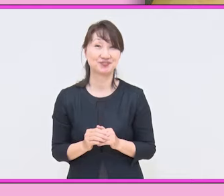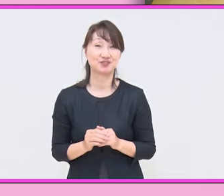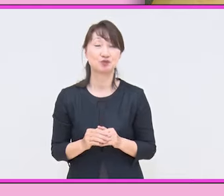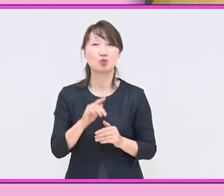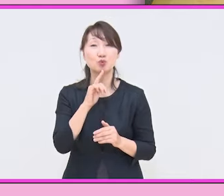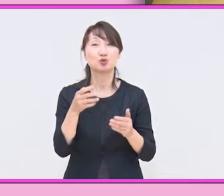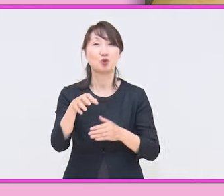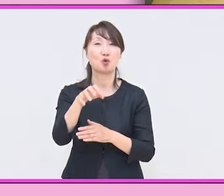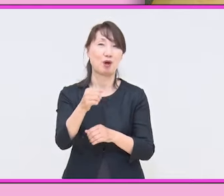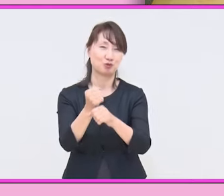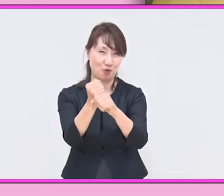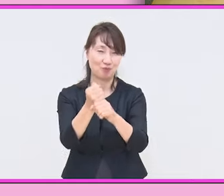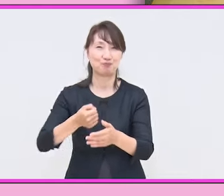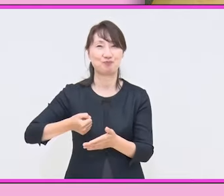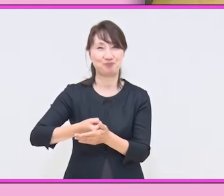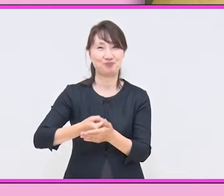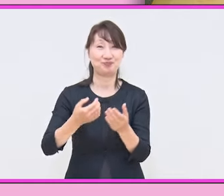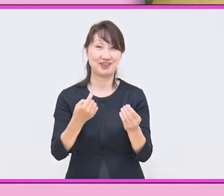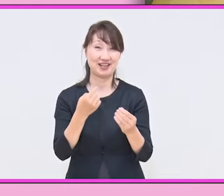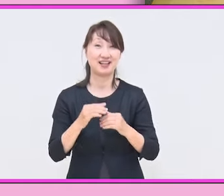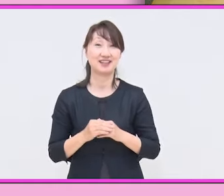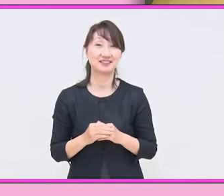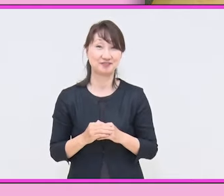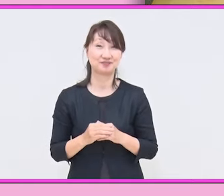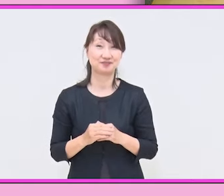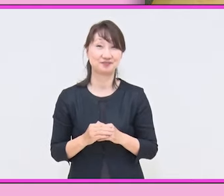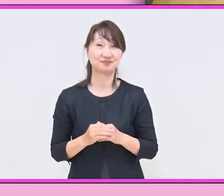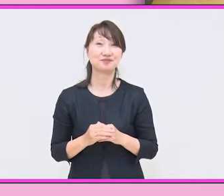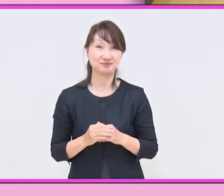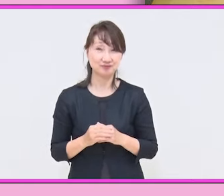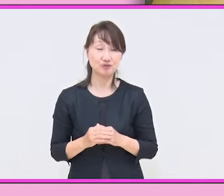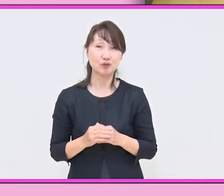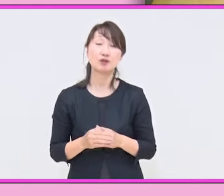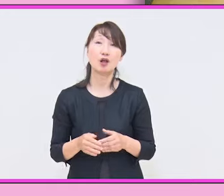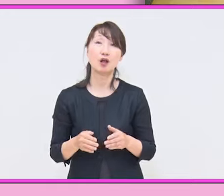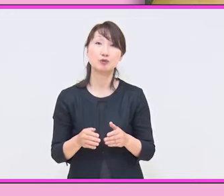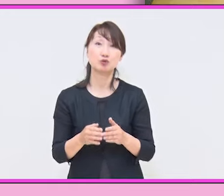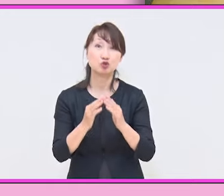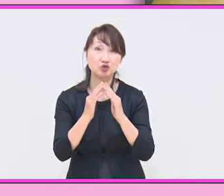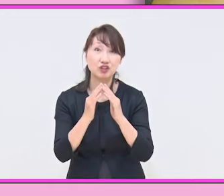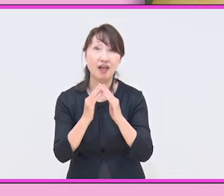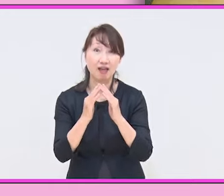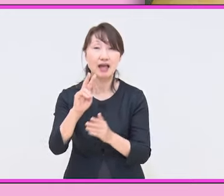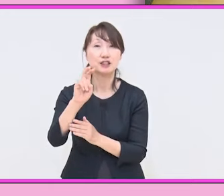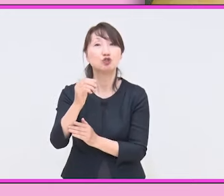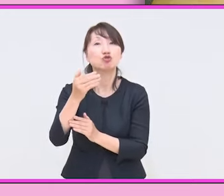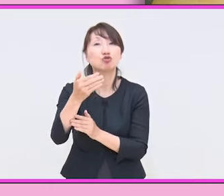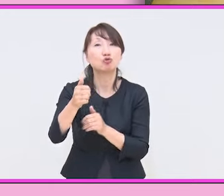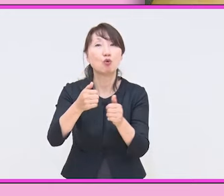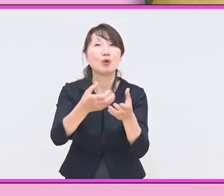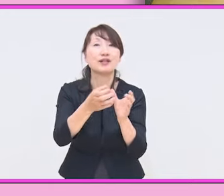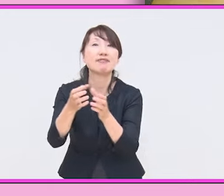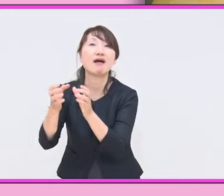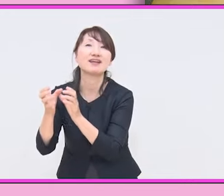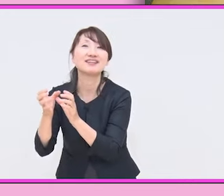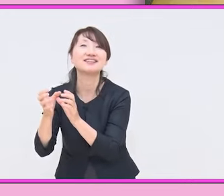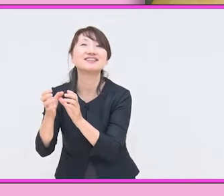職場を作ろうということでですね、これを作って29の競技団体という